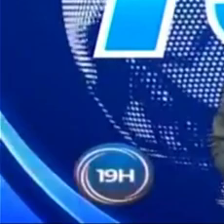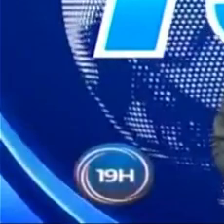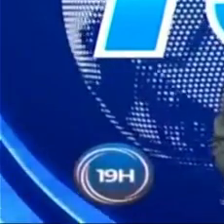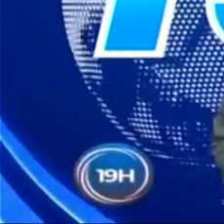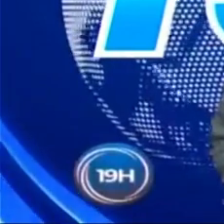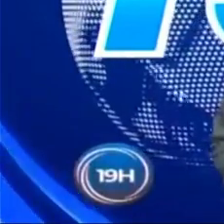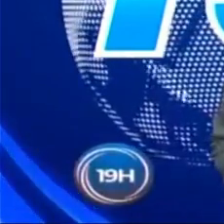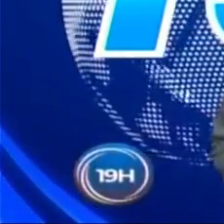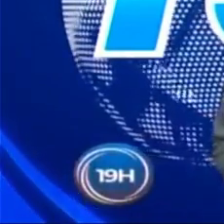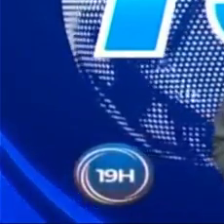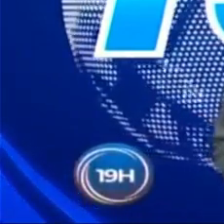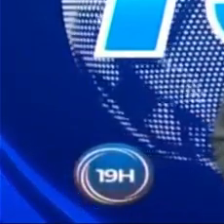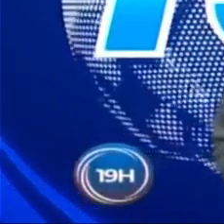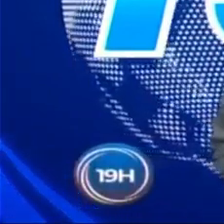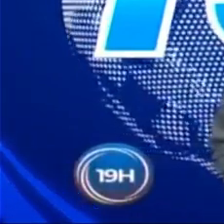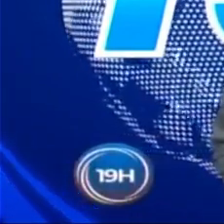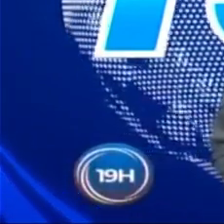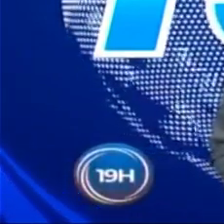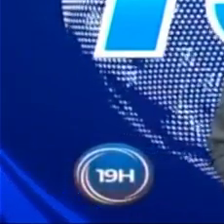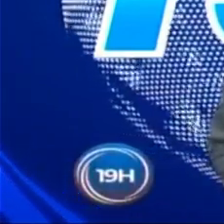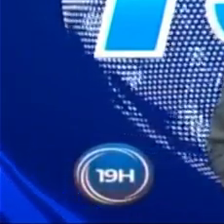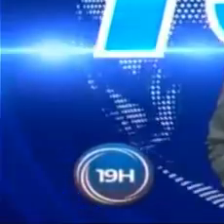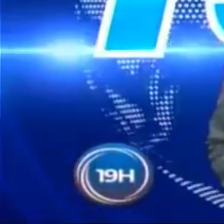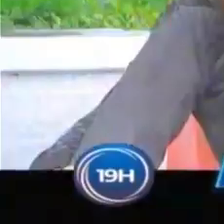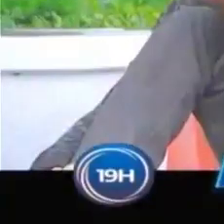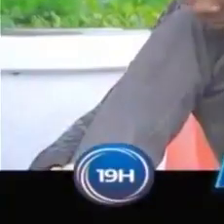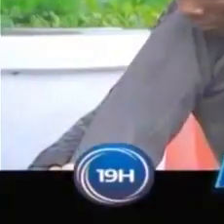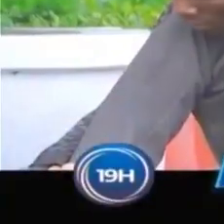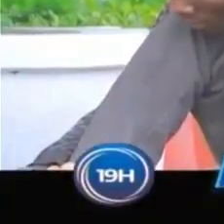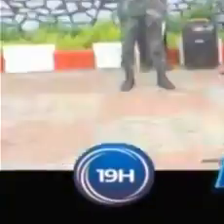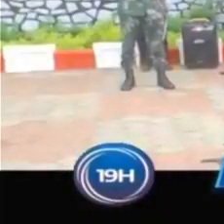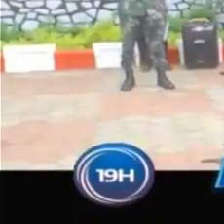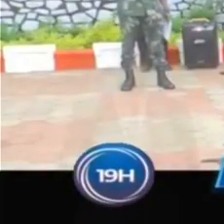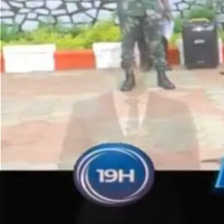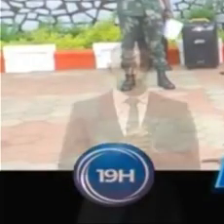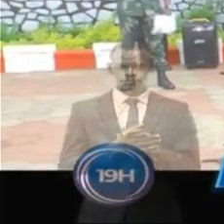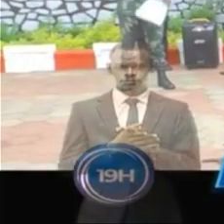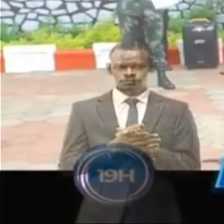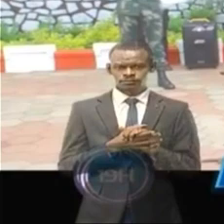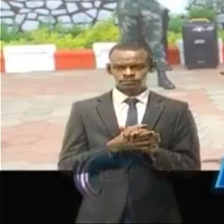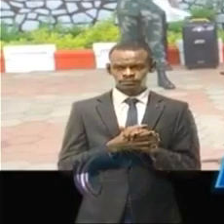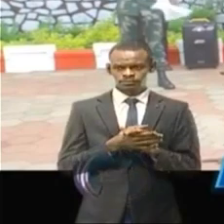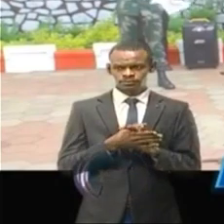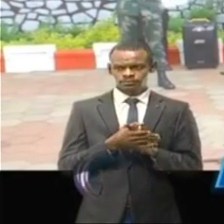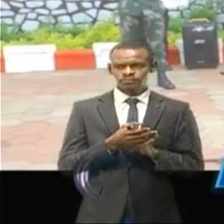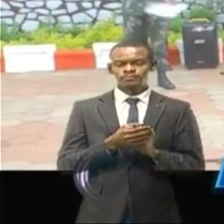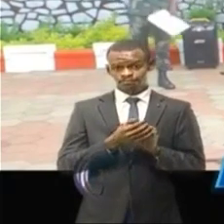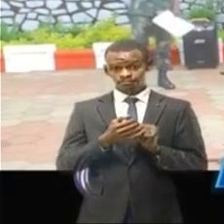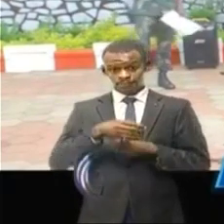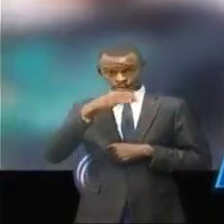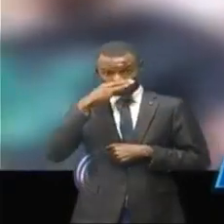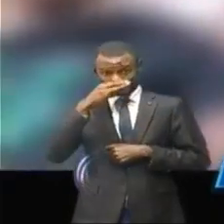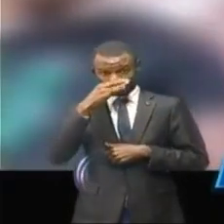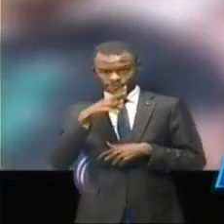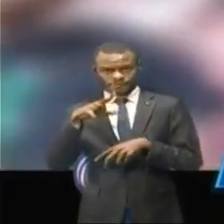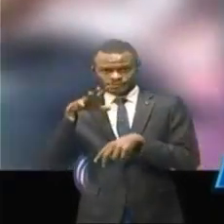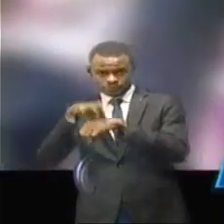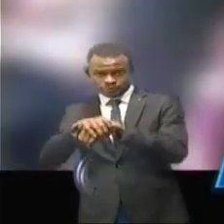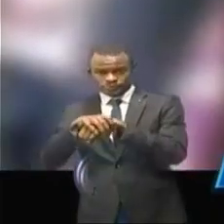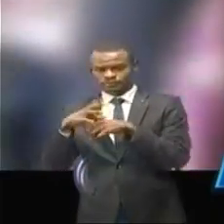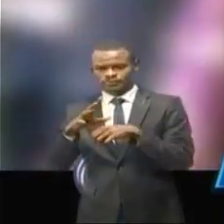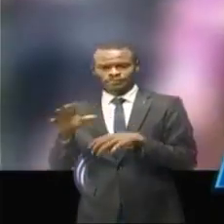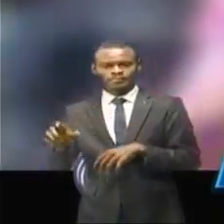presse locale et internationale. Junior Selemani. La première bande présentée appartient à leur leader. Un dossier